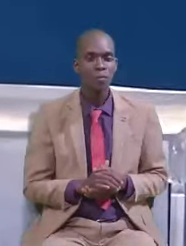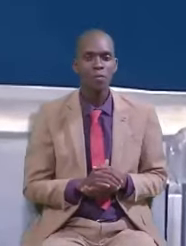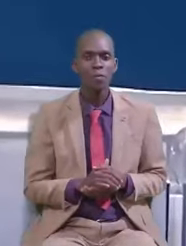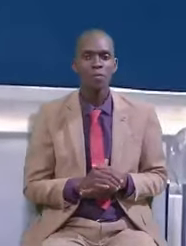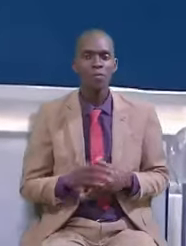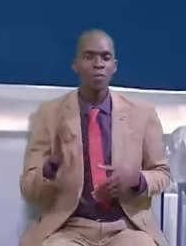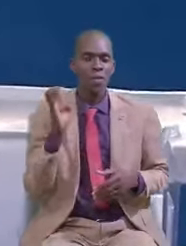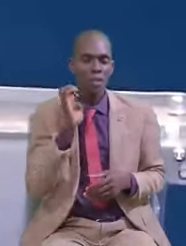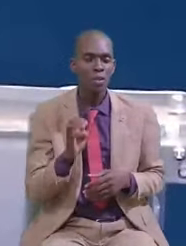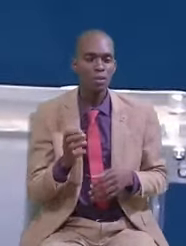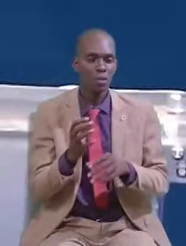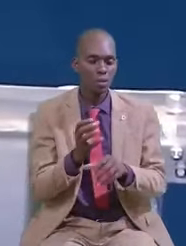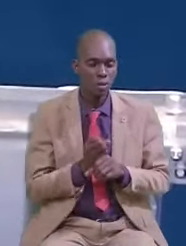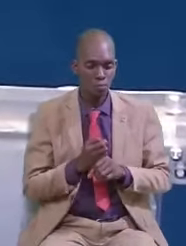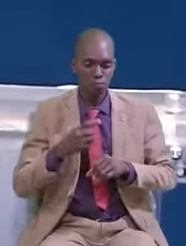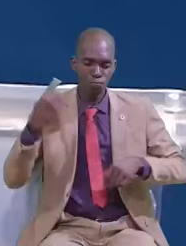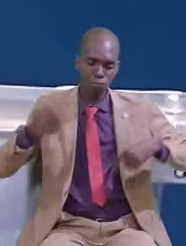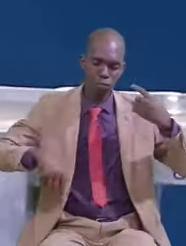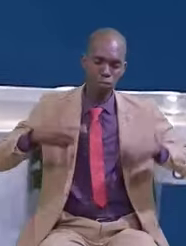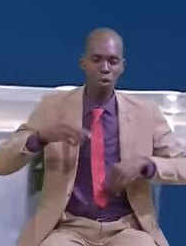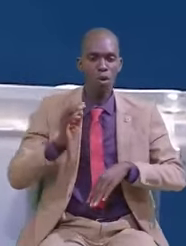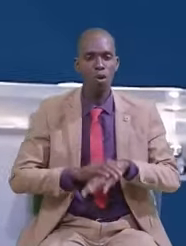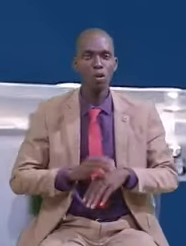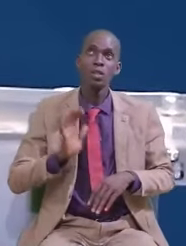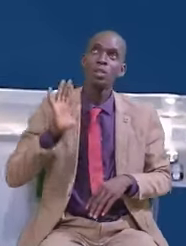Il a été frappé, fouetté